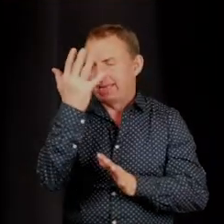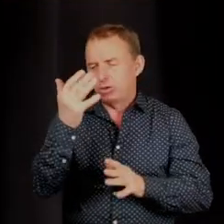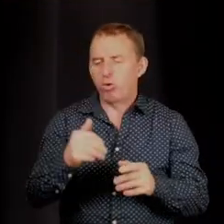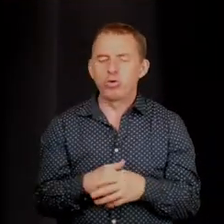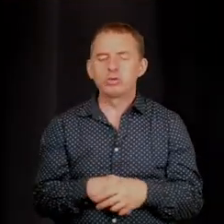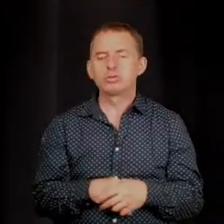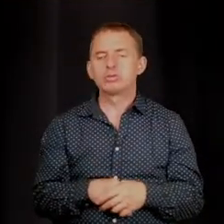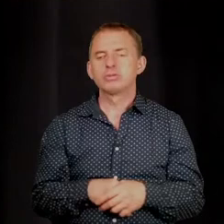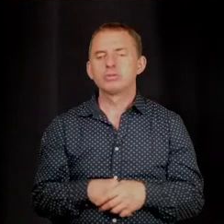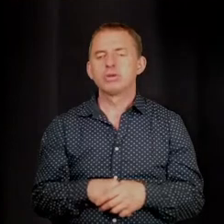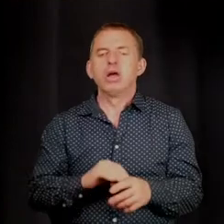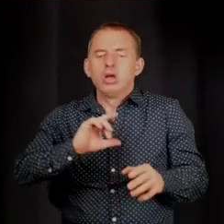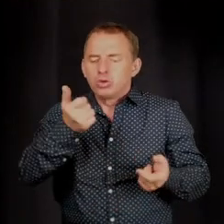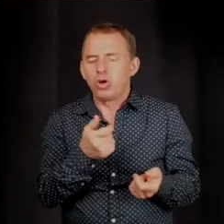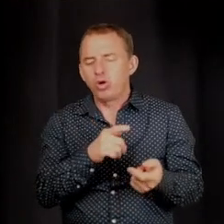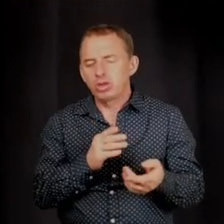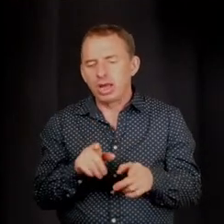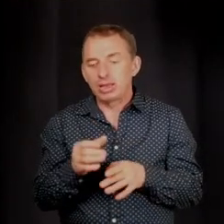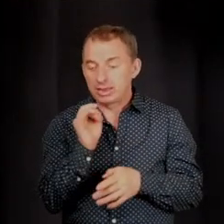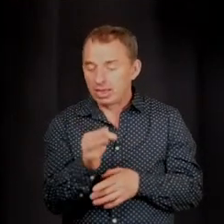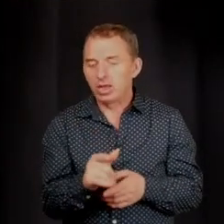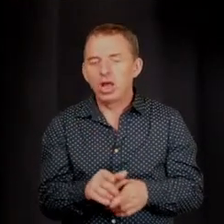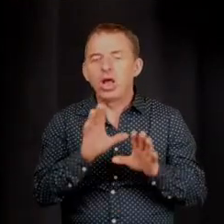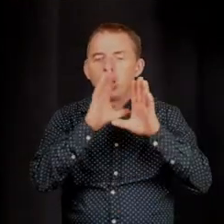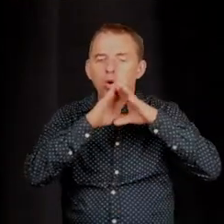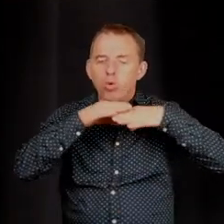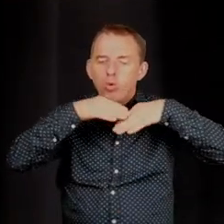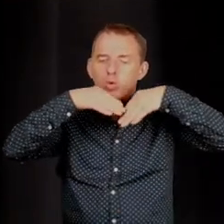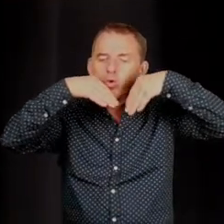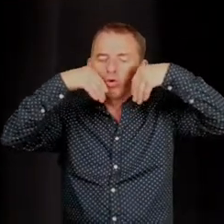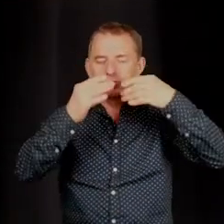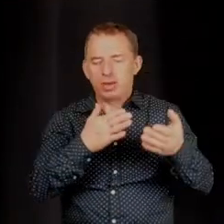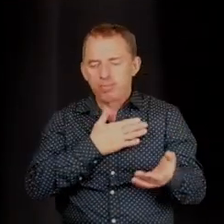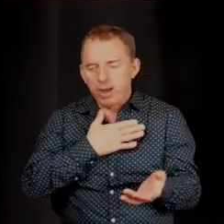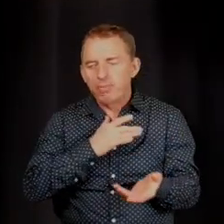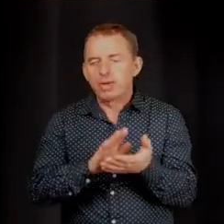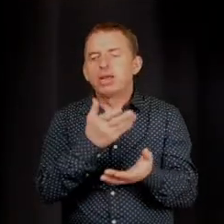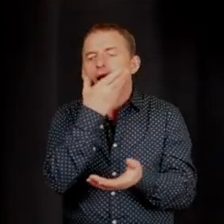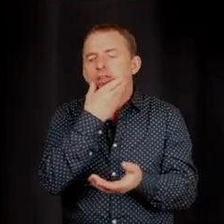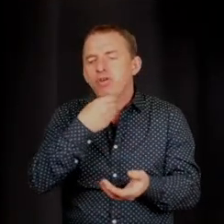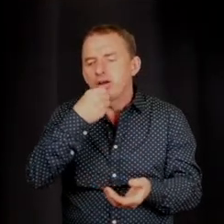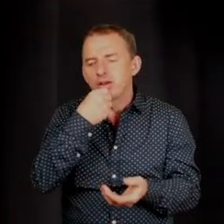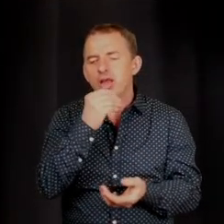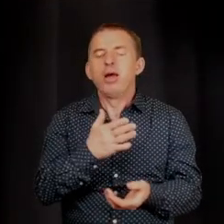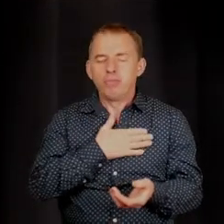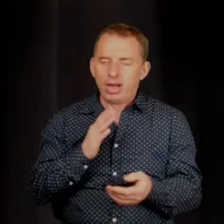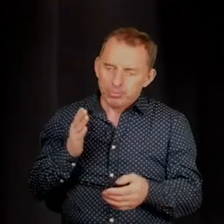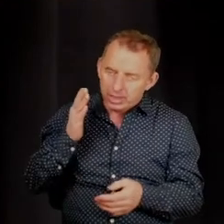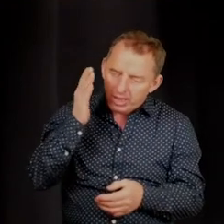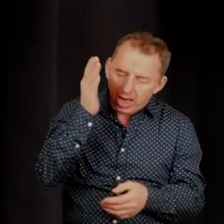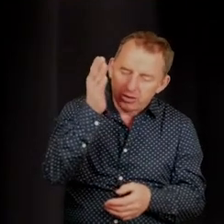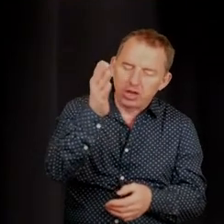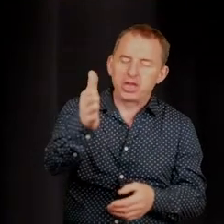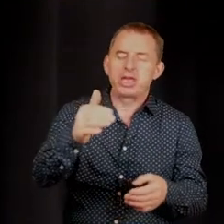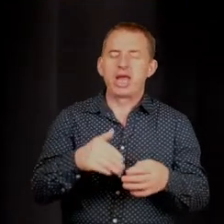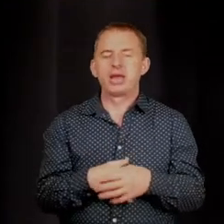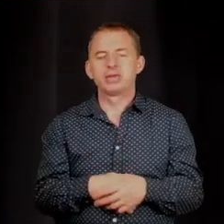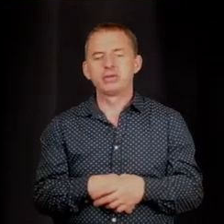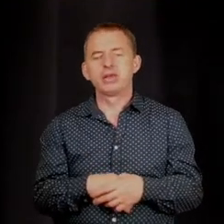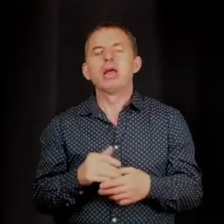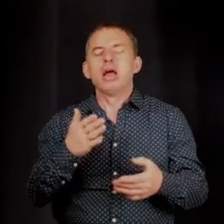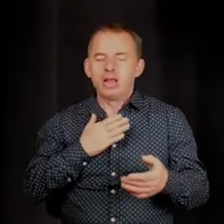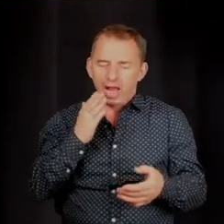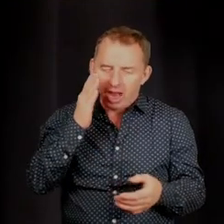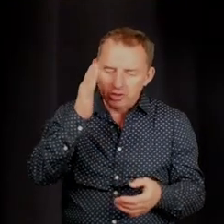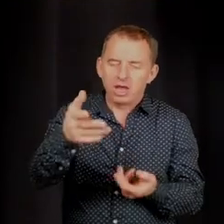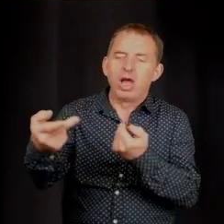smile on our face? Co takiego sprawia, że uśmiech pojawia się na naszych twarzy? We have this hope. Mamy tą nadzieję. The hope of the coming of Jesus.